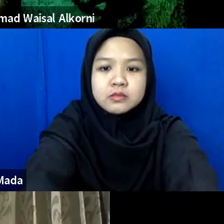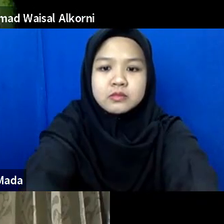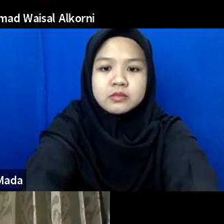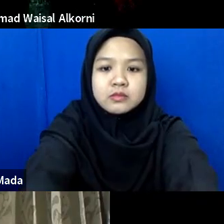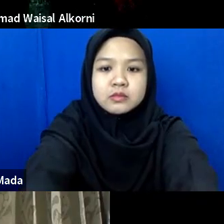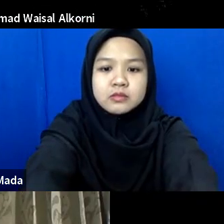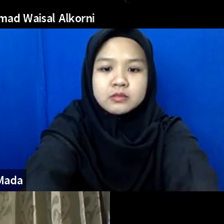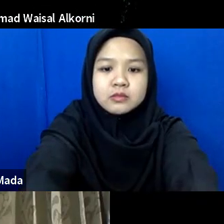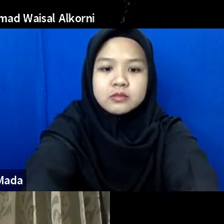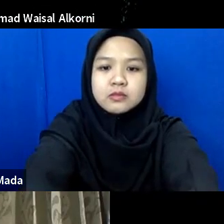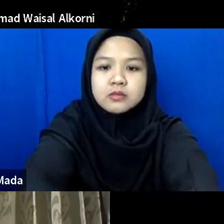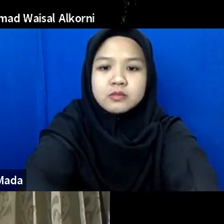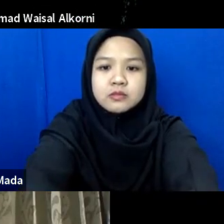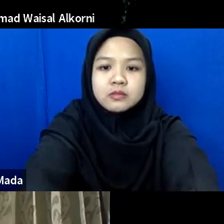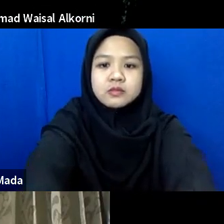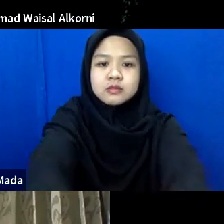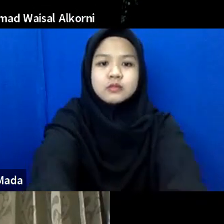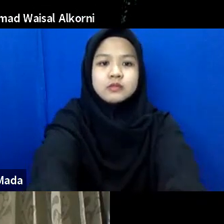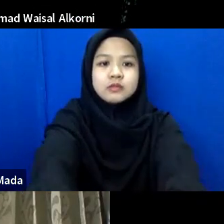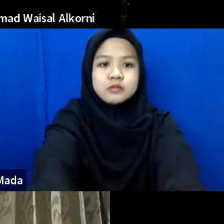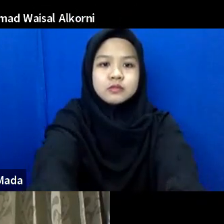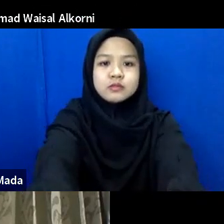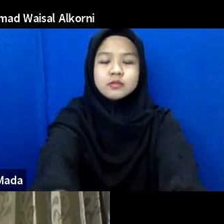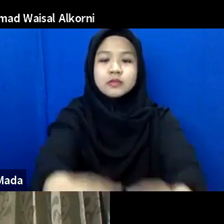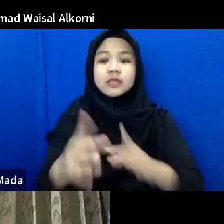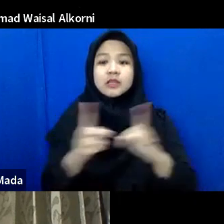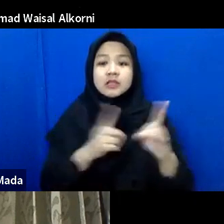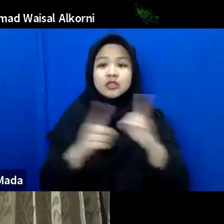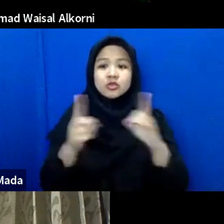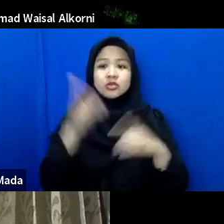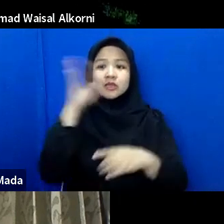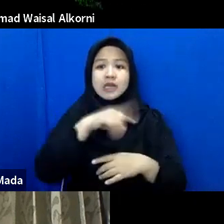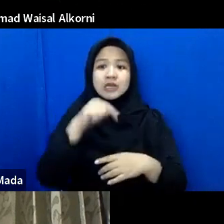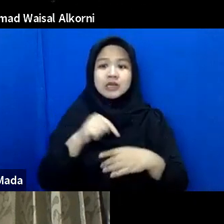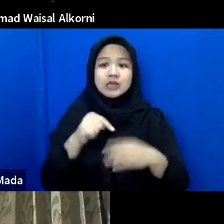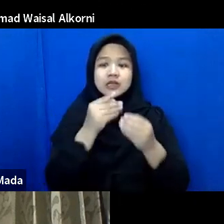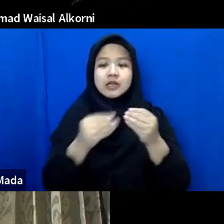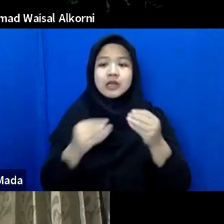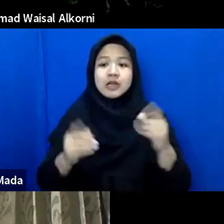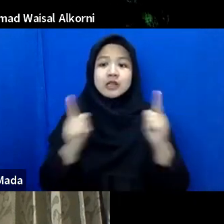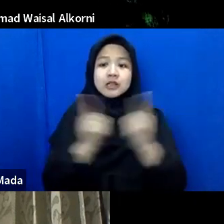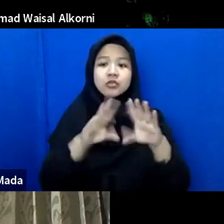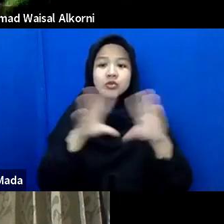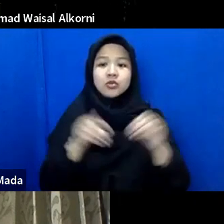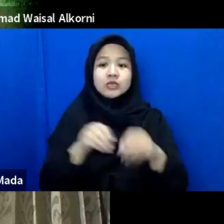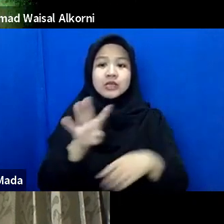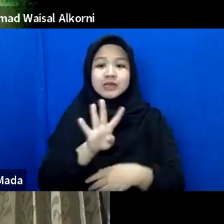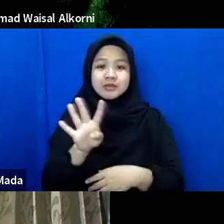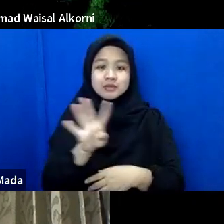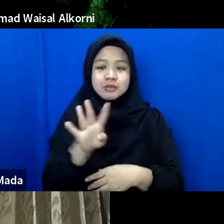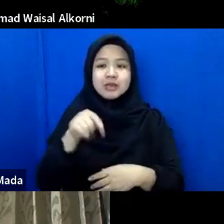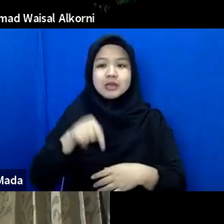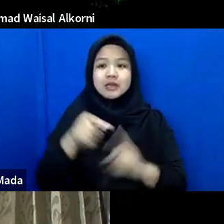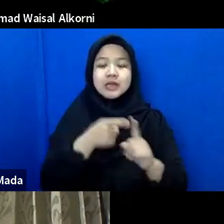sambil menunggu hari ini merupakan salah satu rangkaian temuin cuci keempat yang